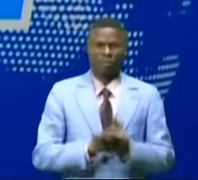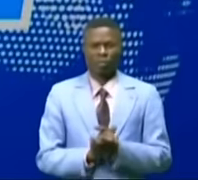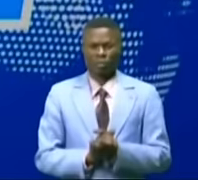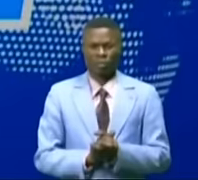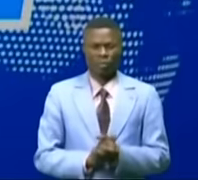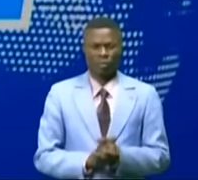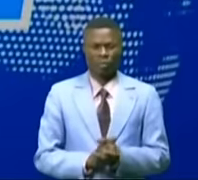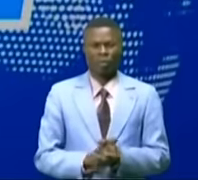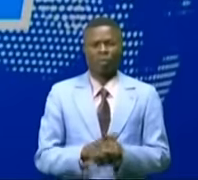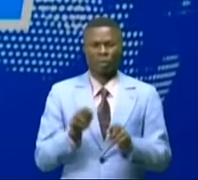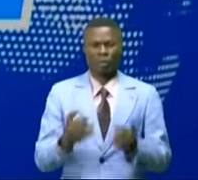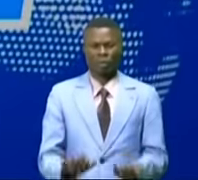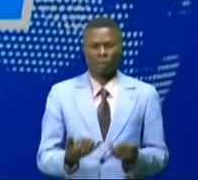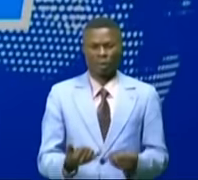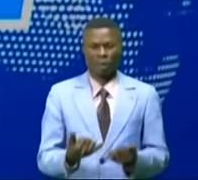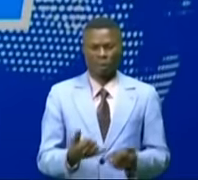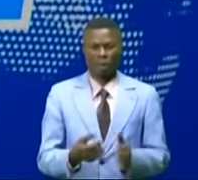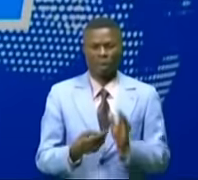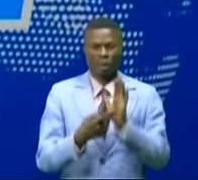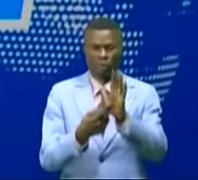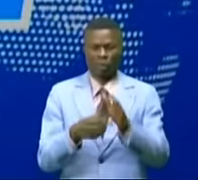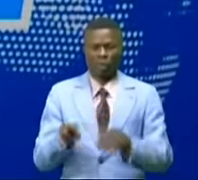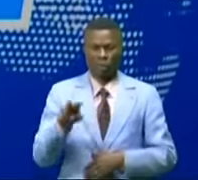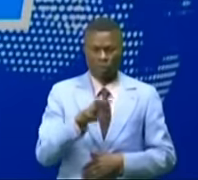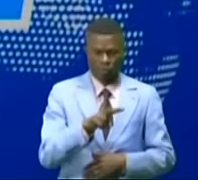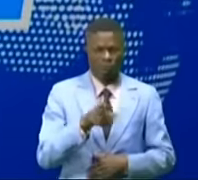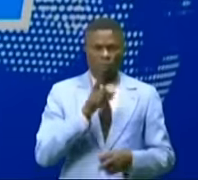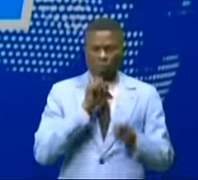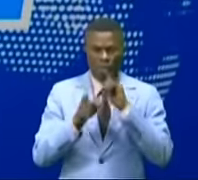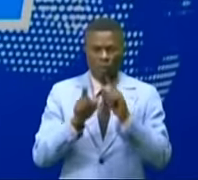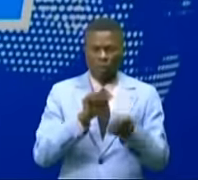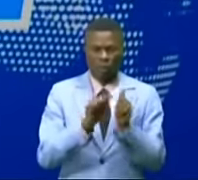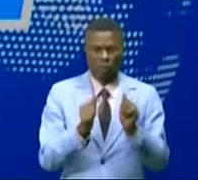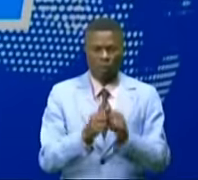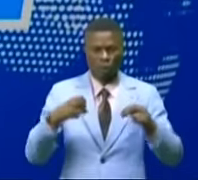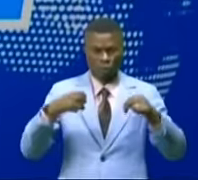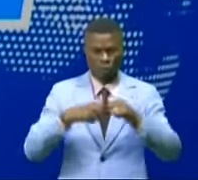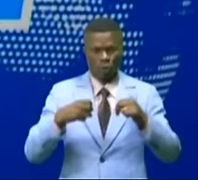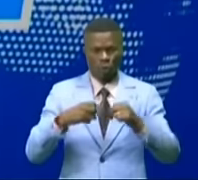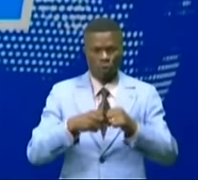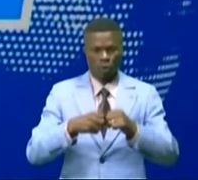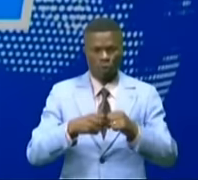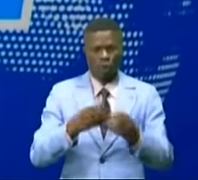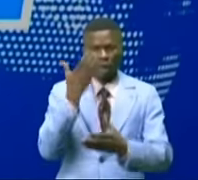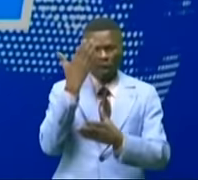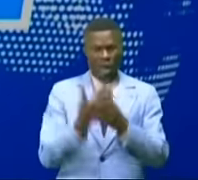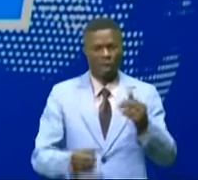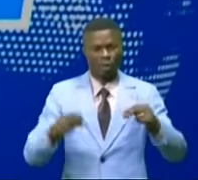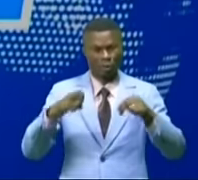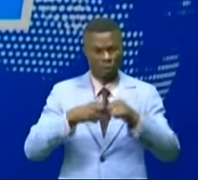Tout à fait autre chose. À présent, nous allons parler de l'énergie.